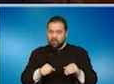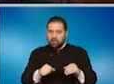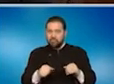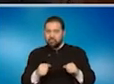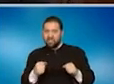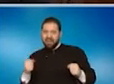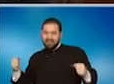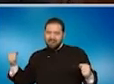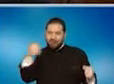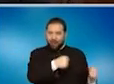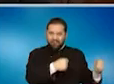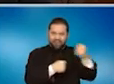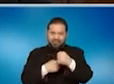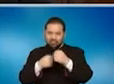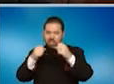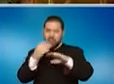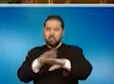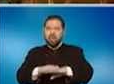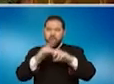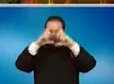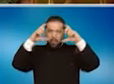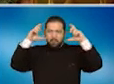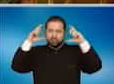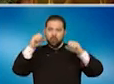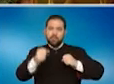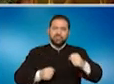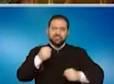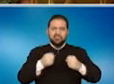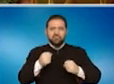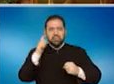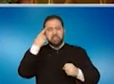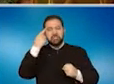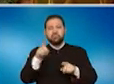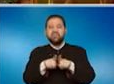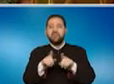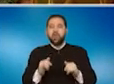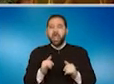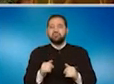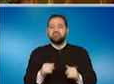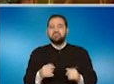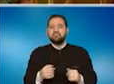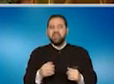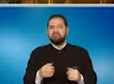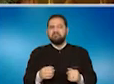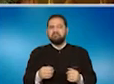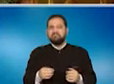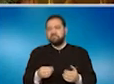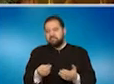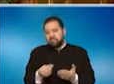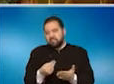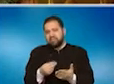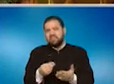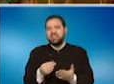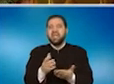pe episcop și fuge, gândind el că în felul acesta își asigură probabil un